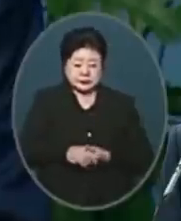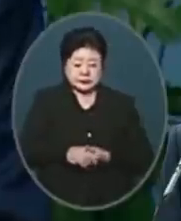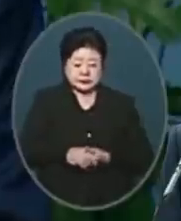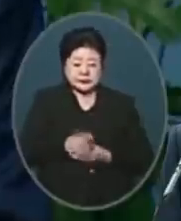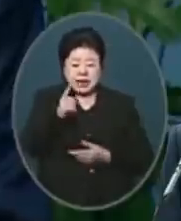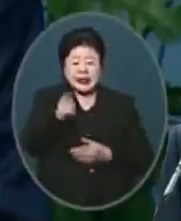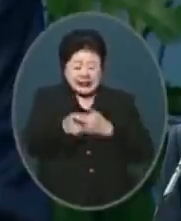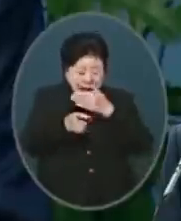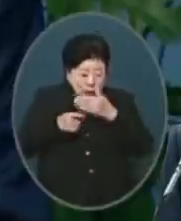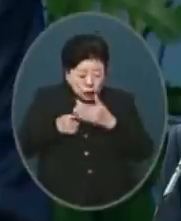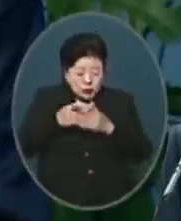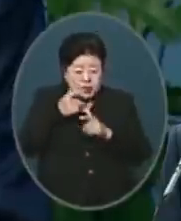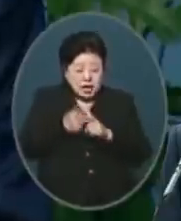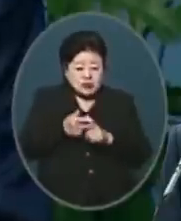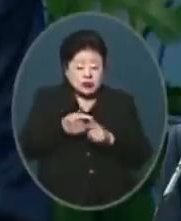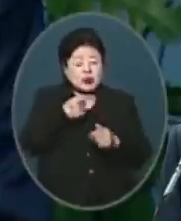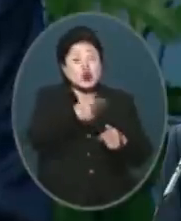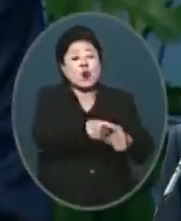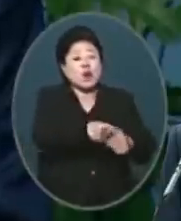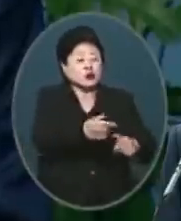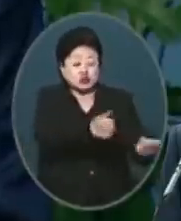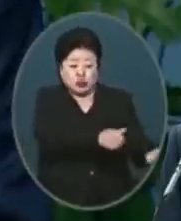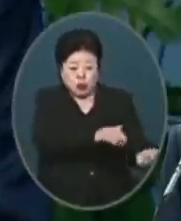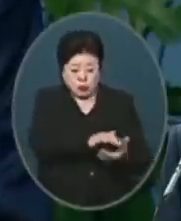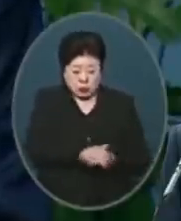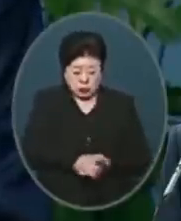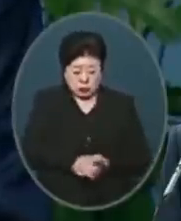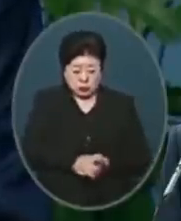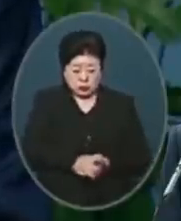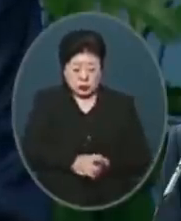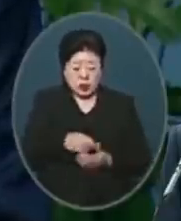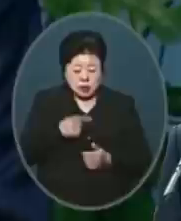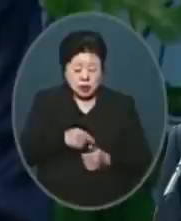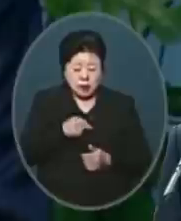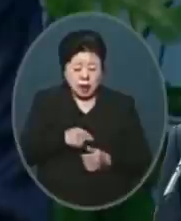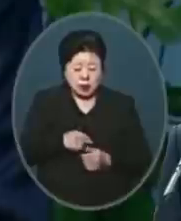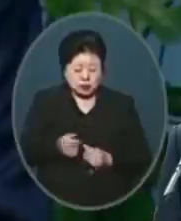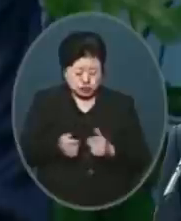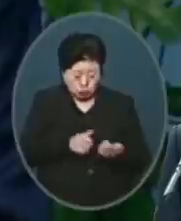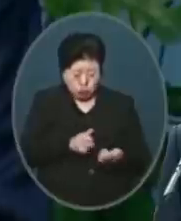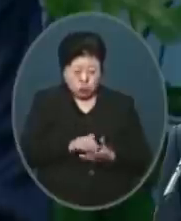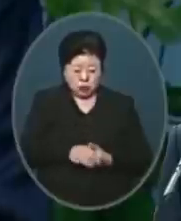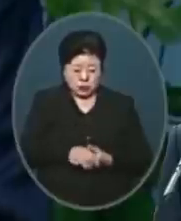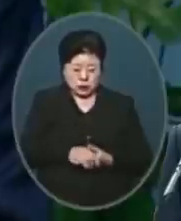한 강도는 예수님을 욕을 하고 협박을 하고